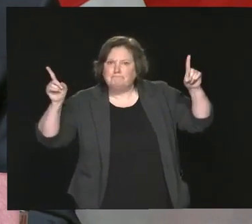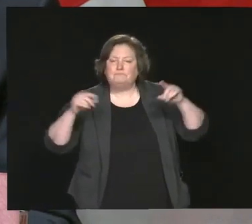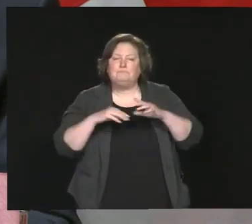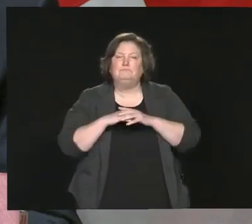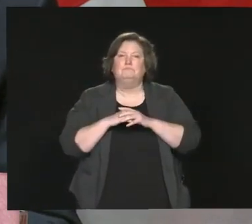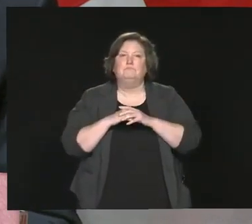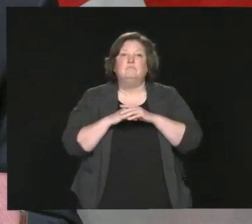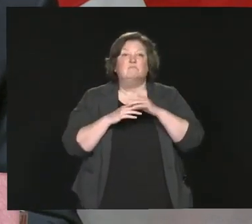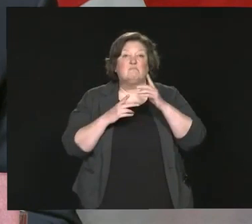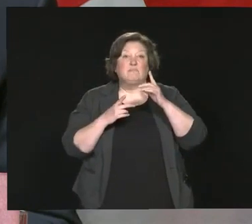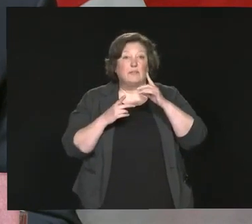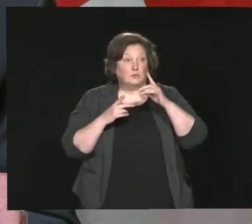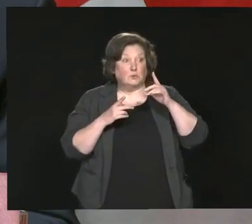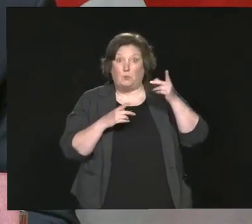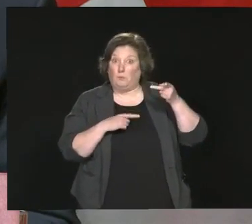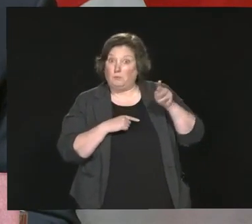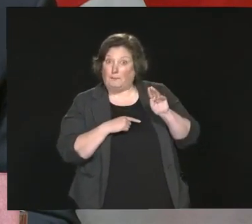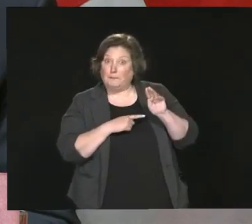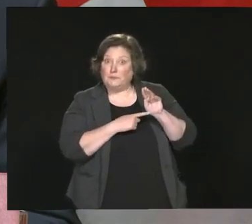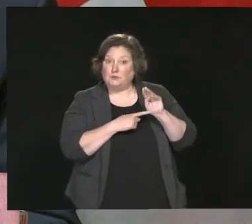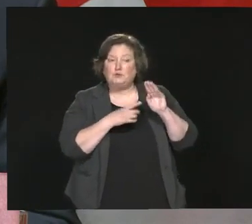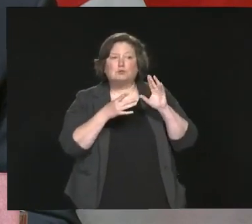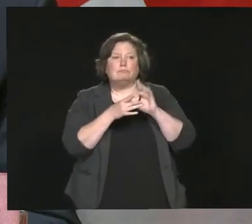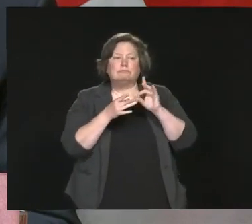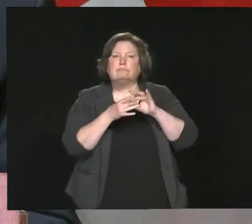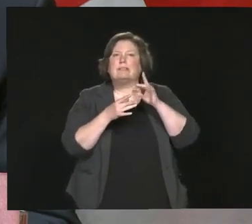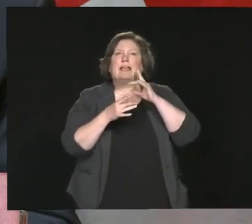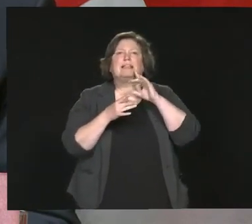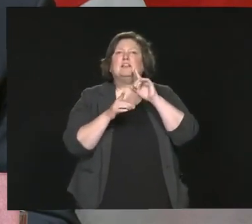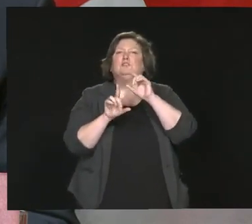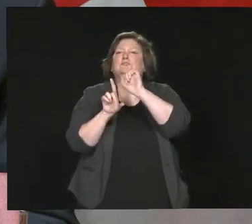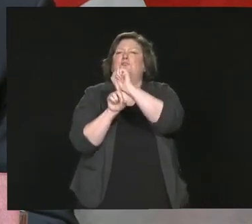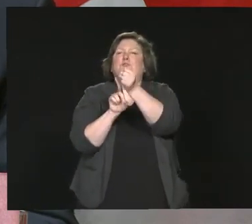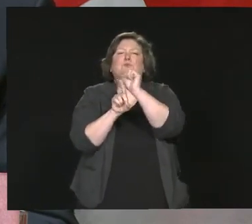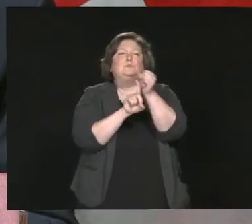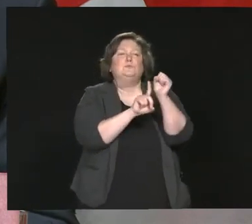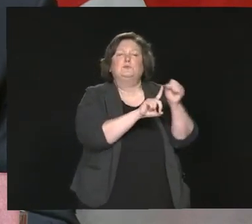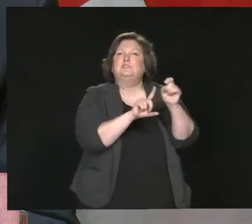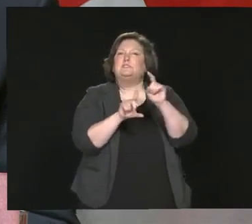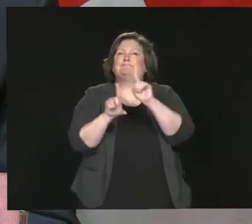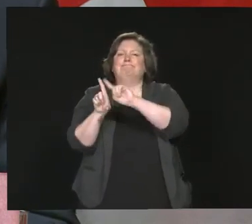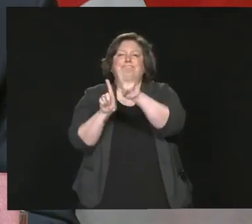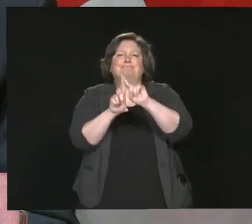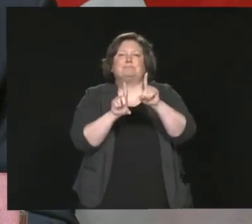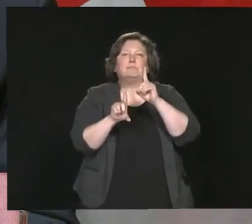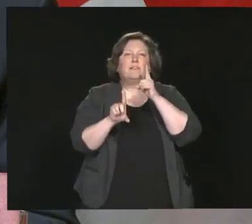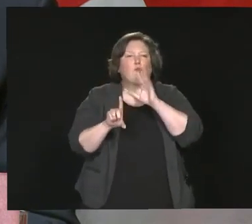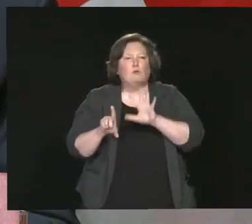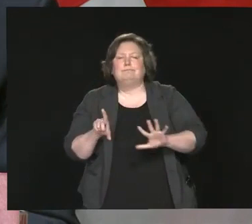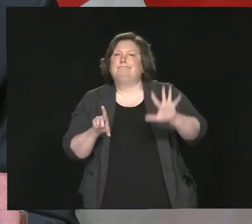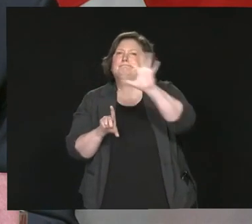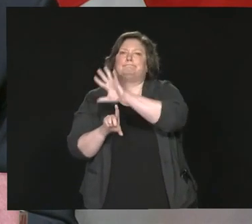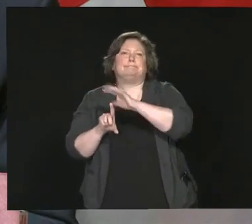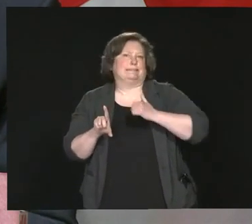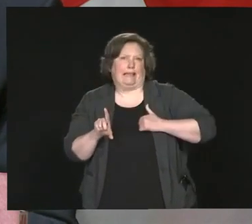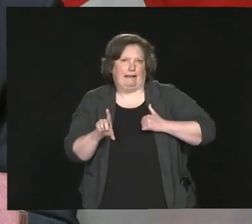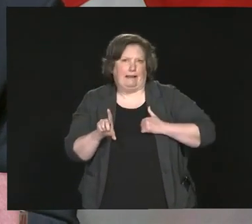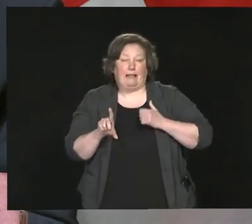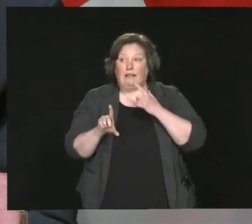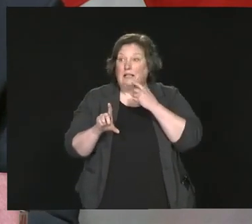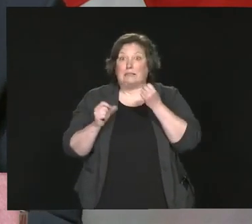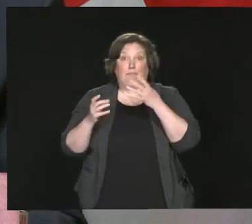aimeraient bien se trouver un emploi, mais qui ne peuvent pas en trouver un, et des travailleurs qui vont bientôt en trouver un et qui aimeraient avoir